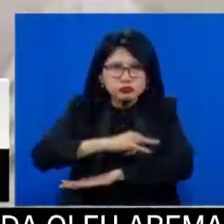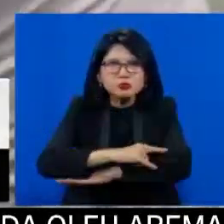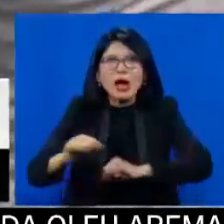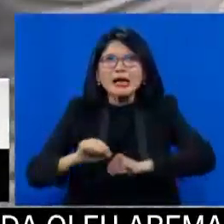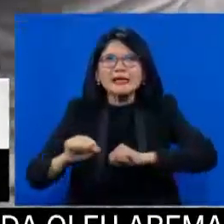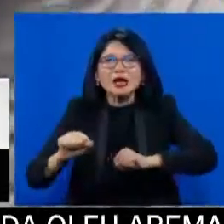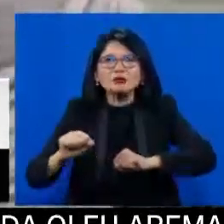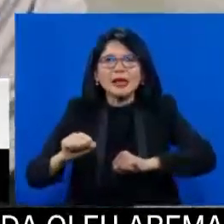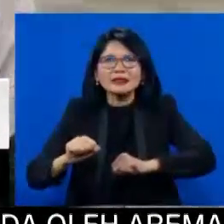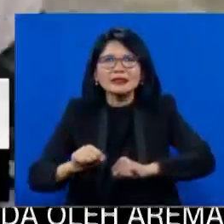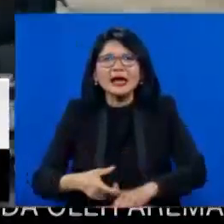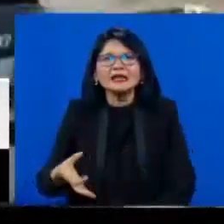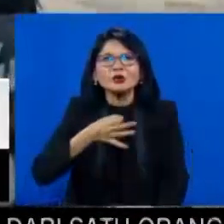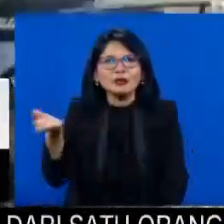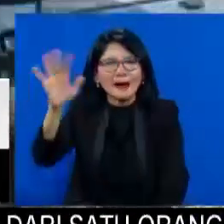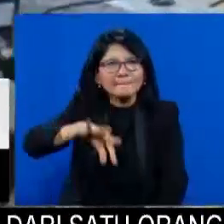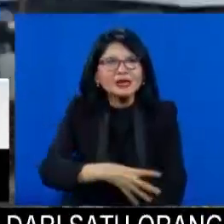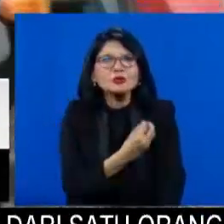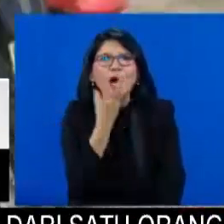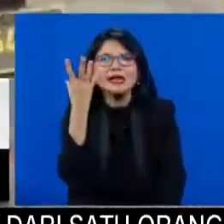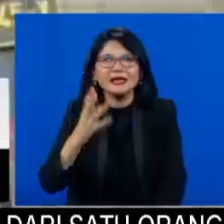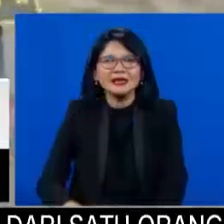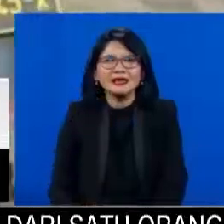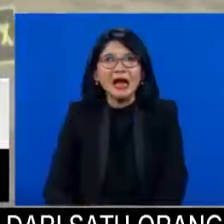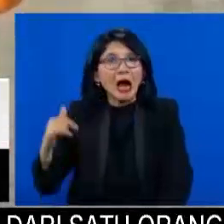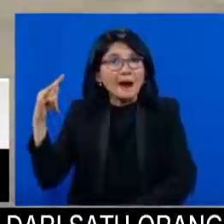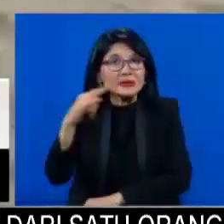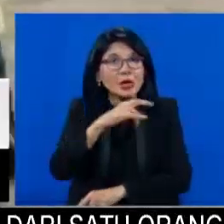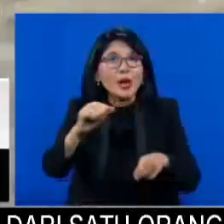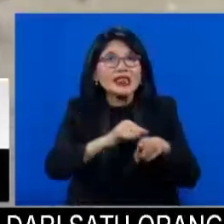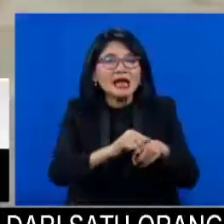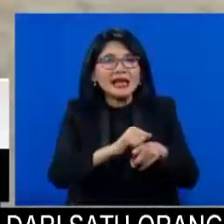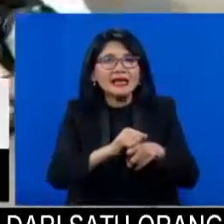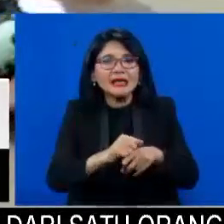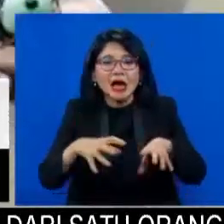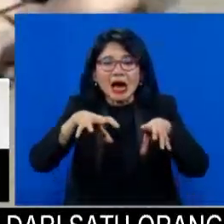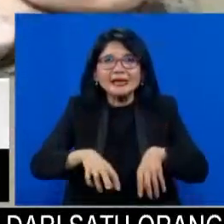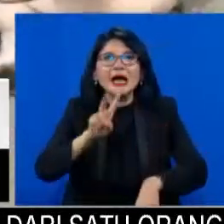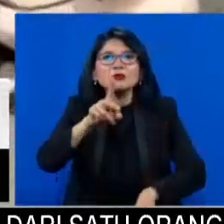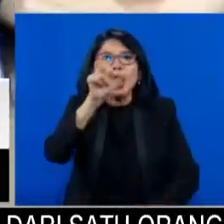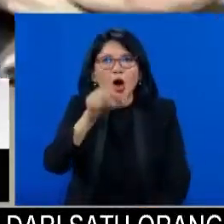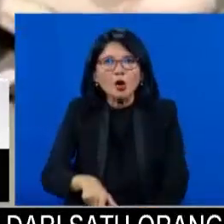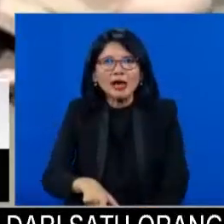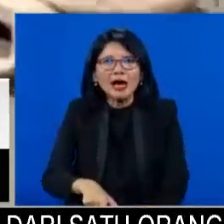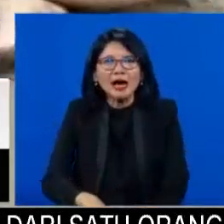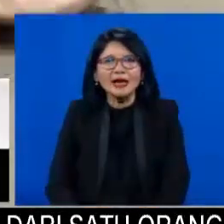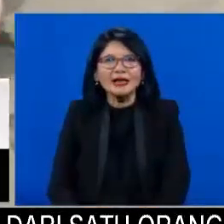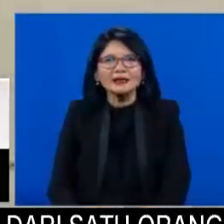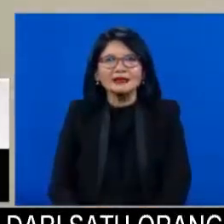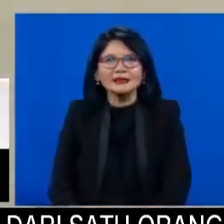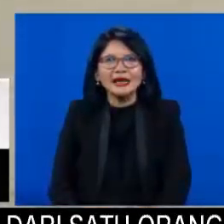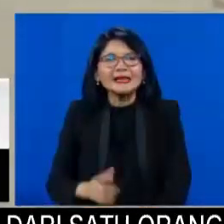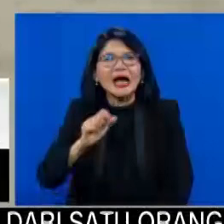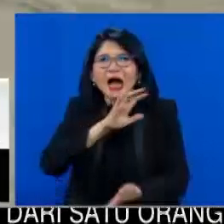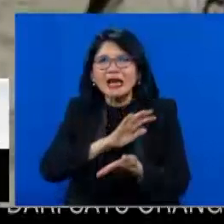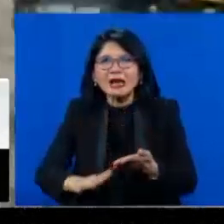Nasional Alas Purwo, Banyuwangi, Jawa Timur pada Senin siang. Pesawat latih ini bermuatan dua orang kru yang merupakan taruna penerbangan. Mereka